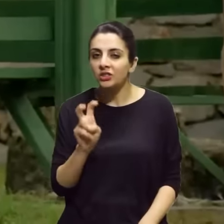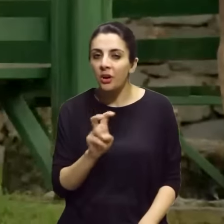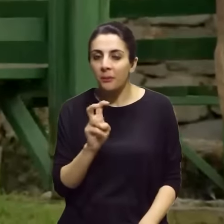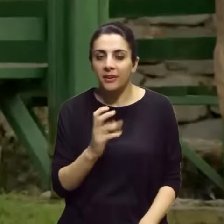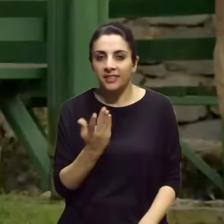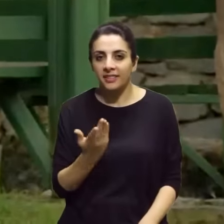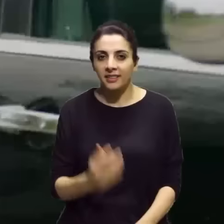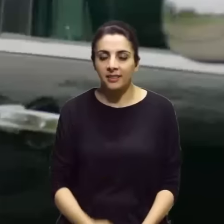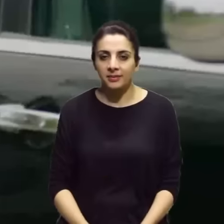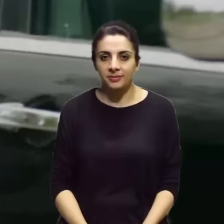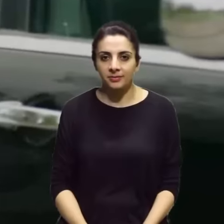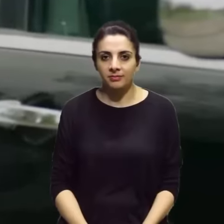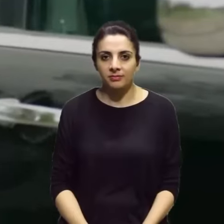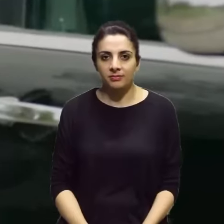seni.